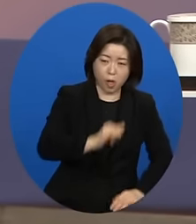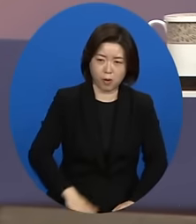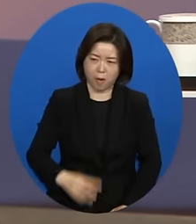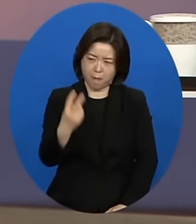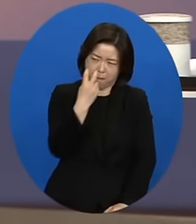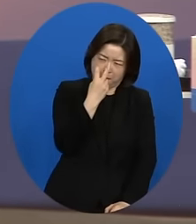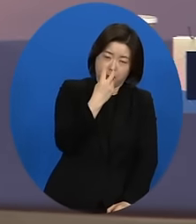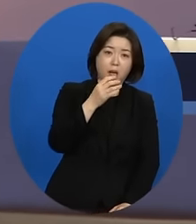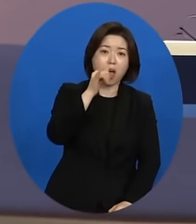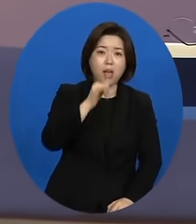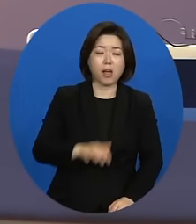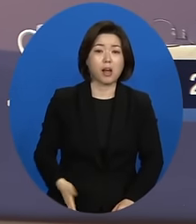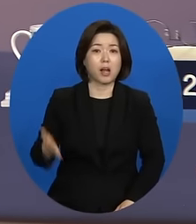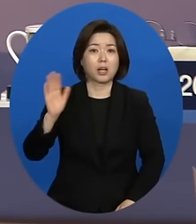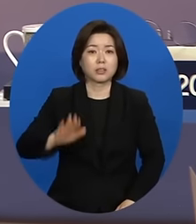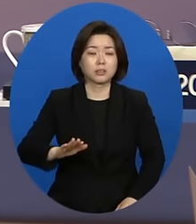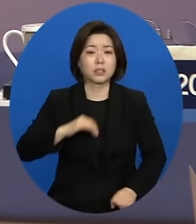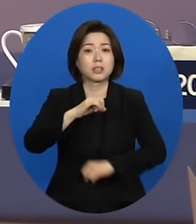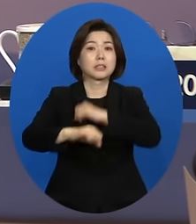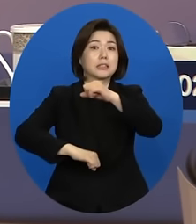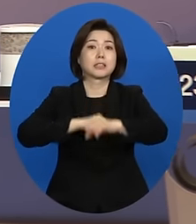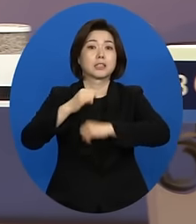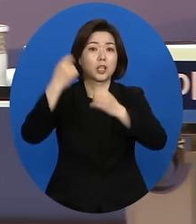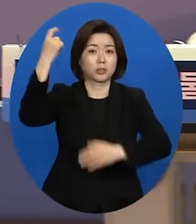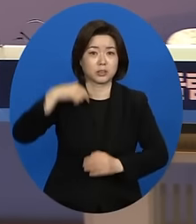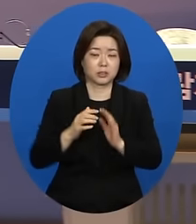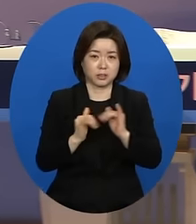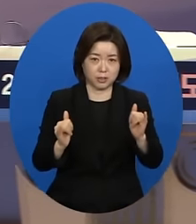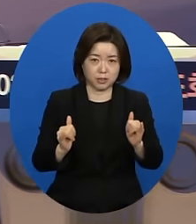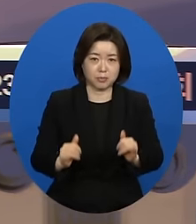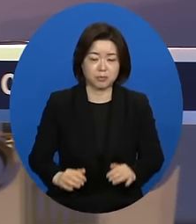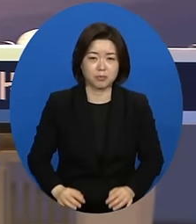감시당해요. 그런데 자유한 사람.